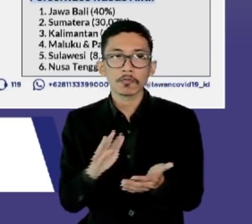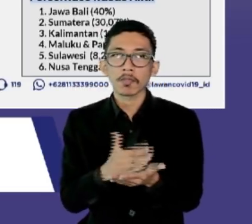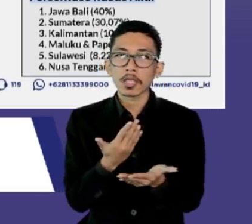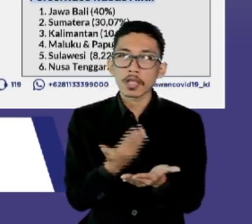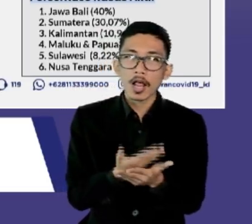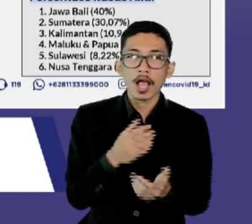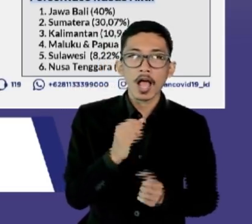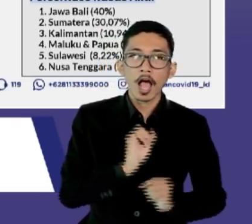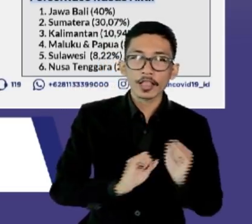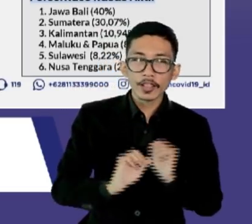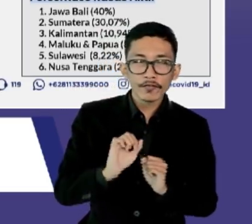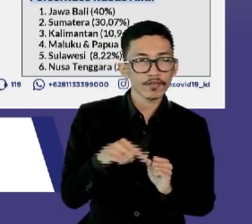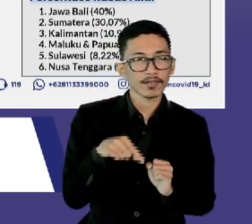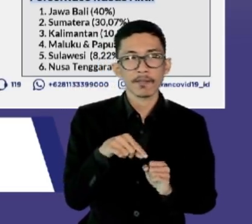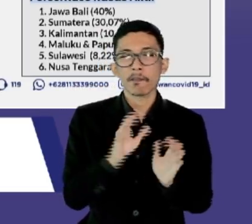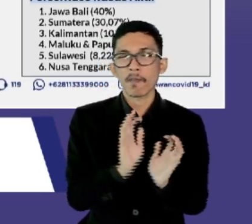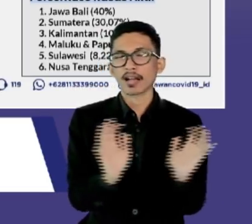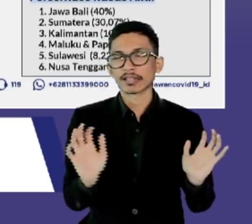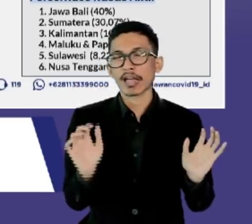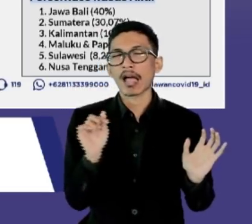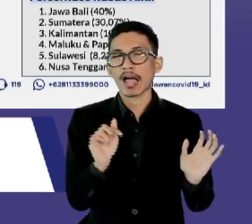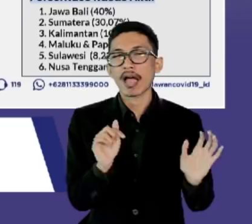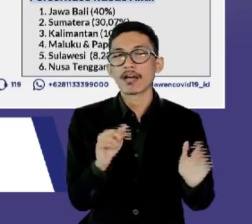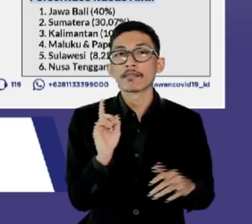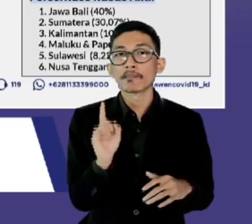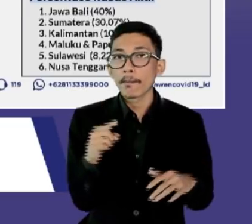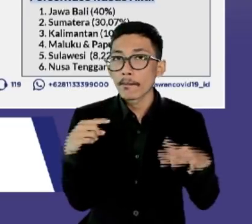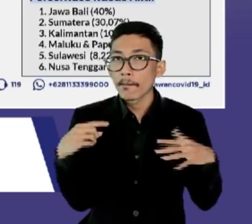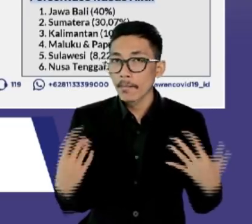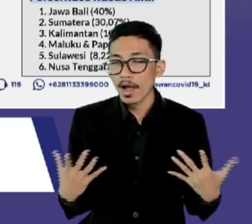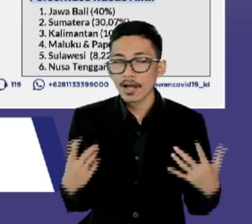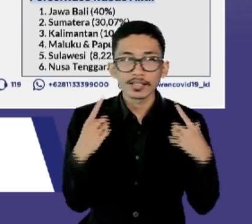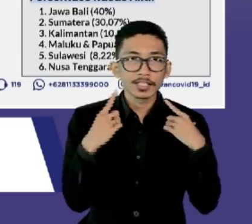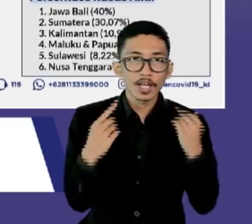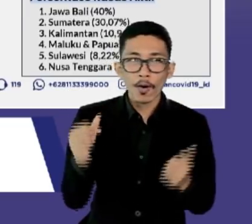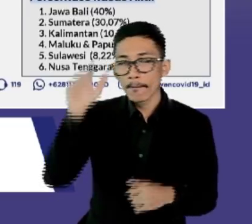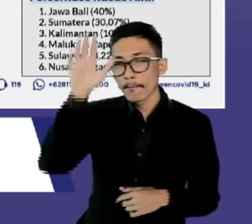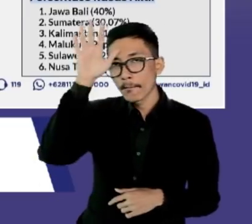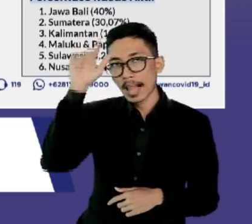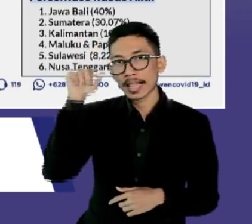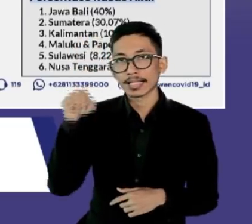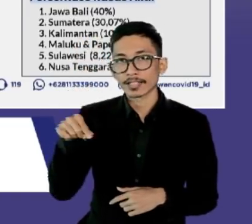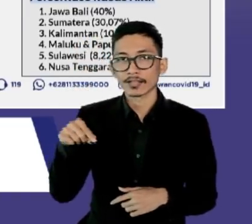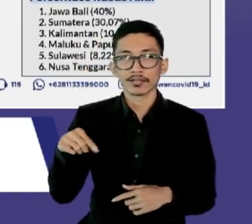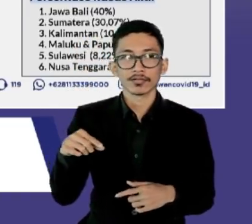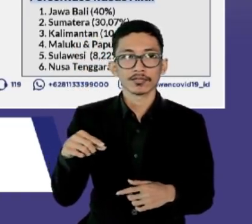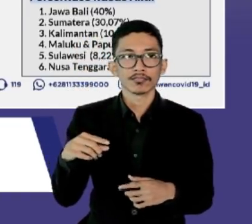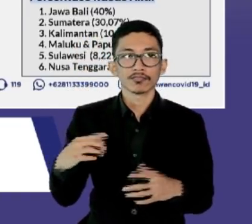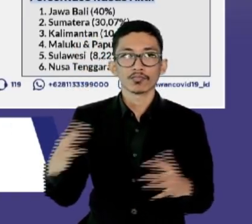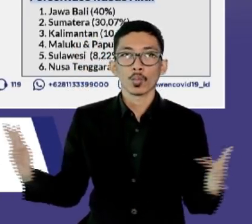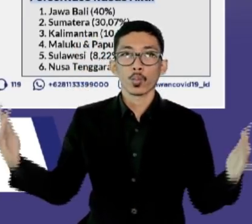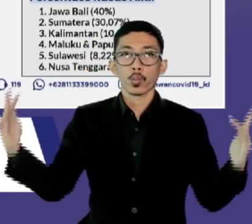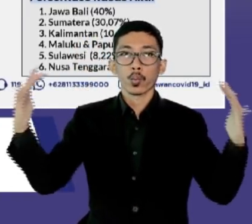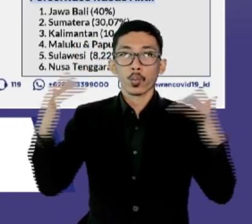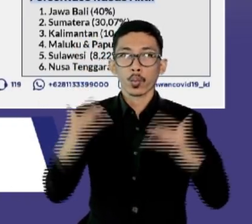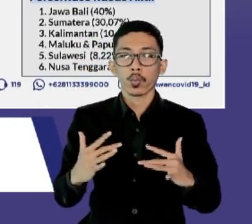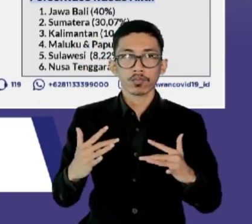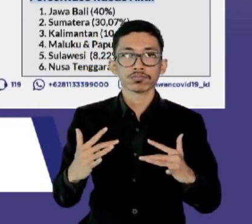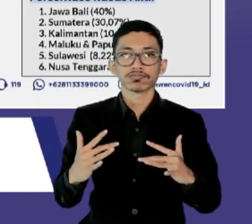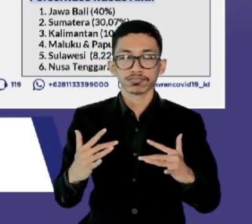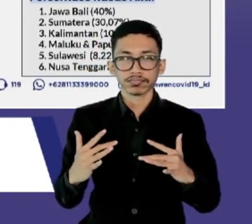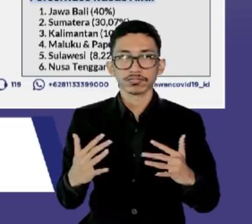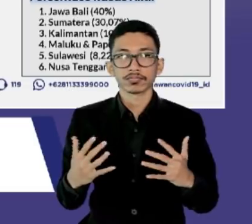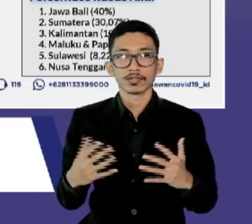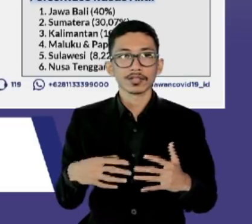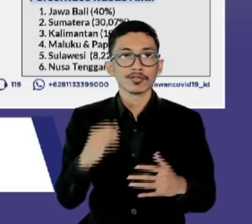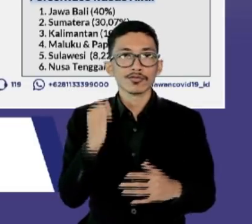kasus aktif. Hal ini dapat terjadi karena Pulau Jawa Bali mendominasi populasi di Indonesia dan terdapat